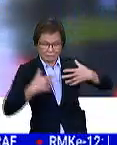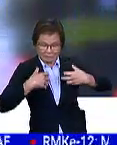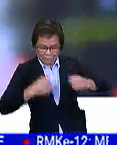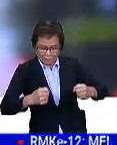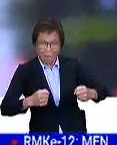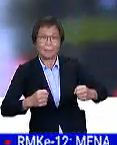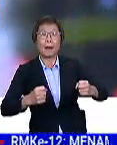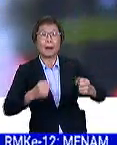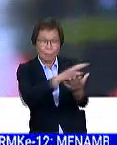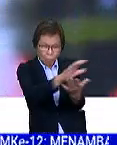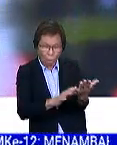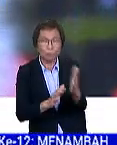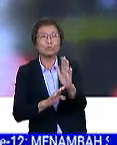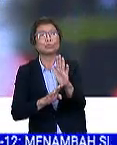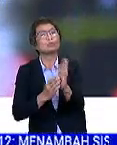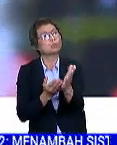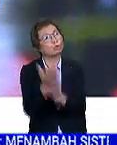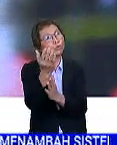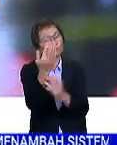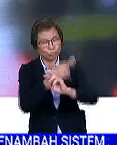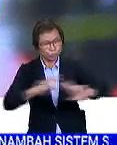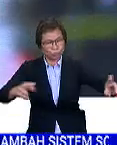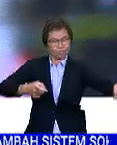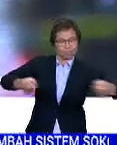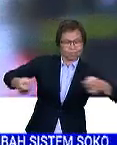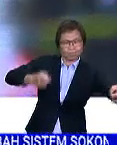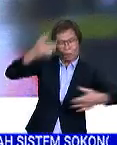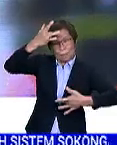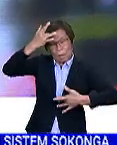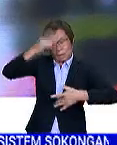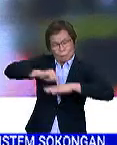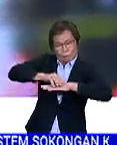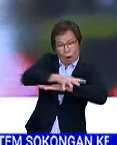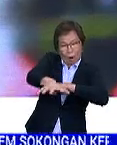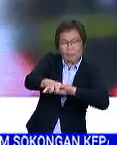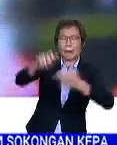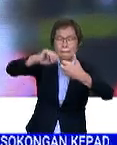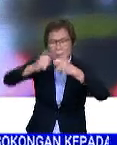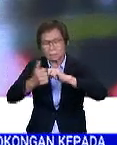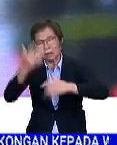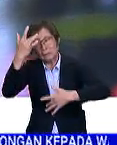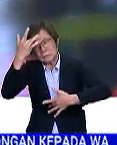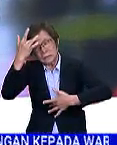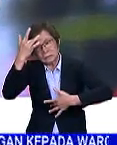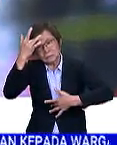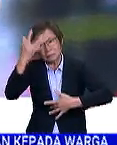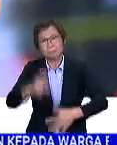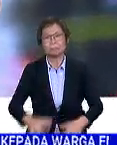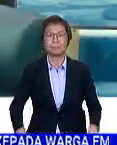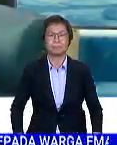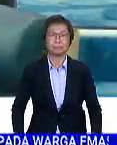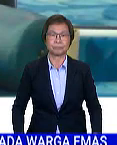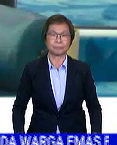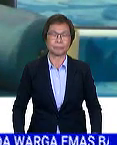akan dirangka sekaligus meningkatkan kesiapsiagaan mengurus penyakit berjangkit serta krisis kesihatan.